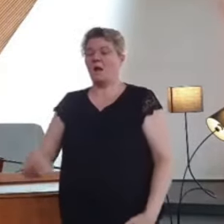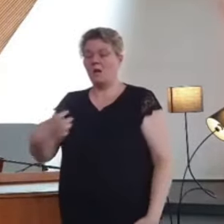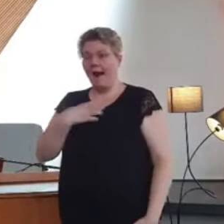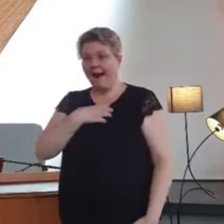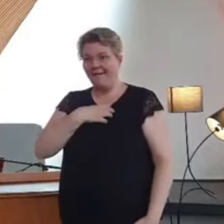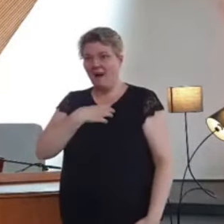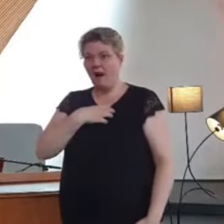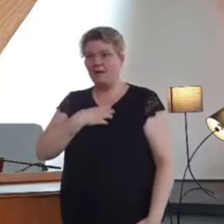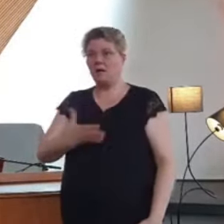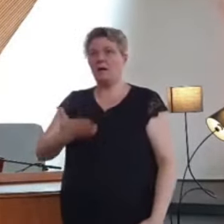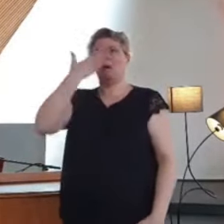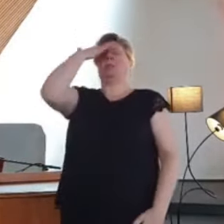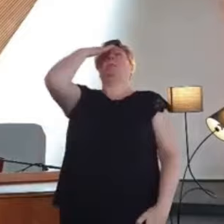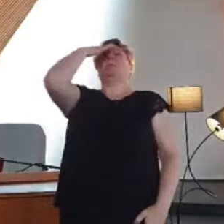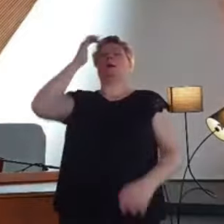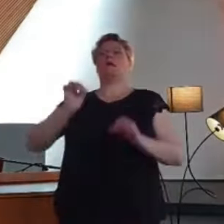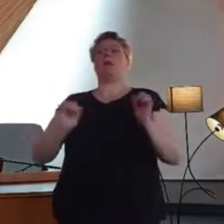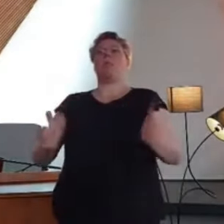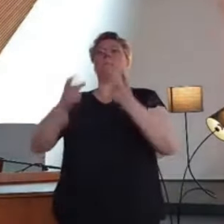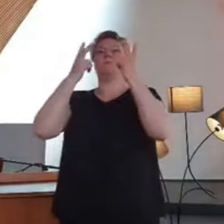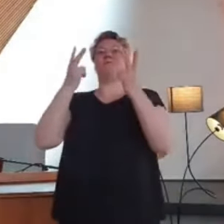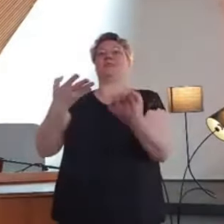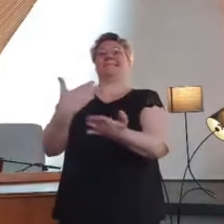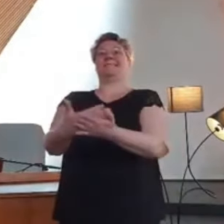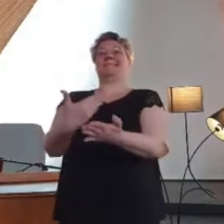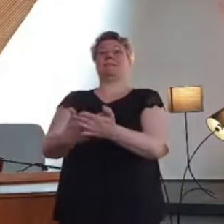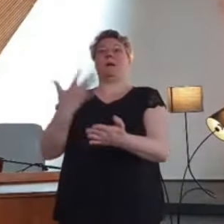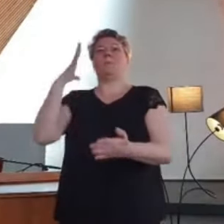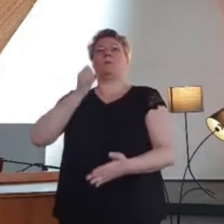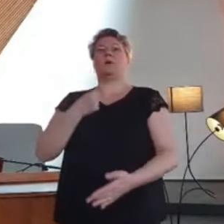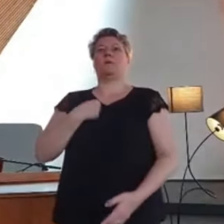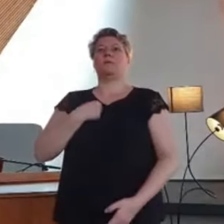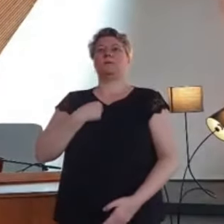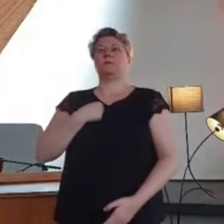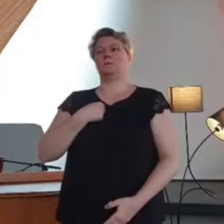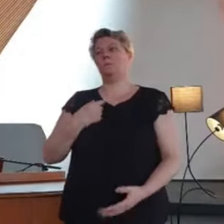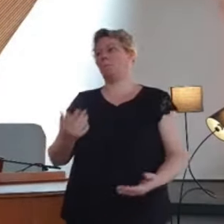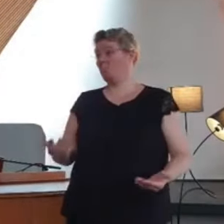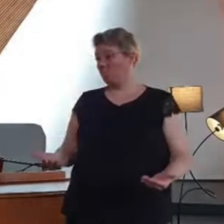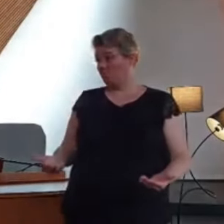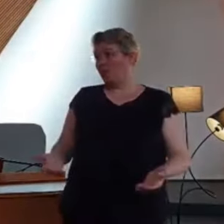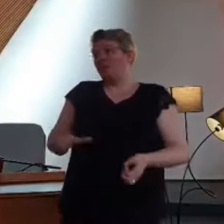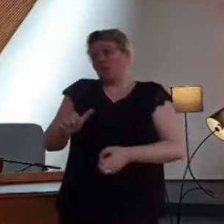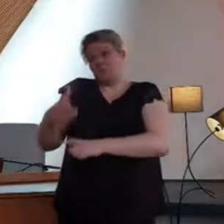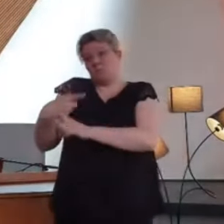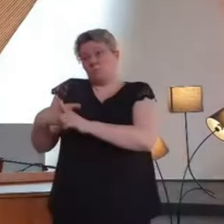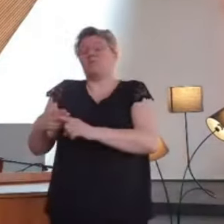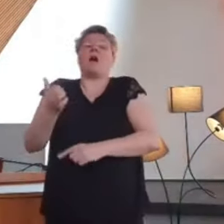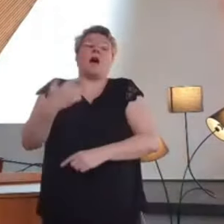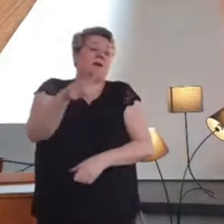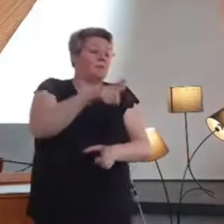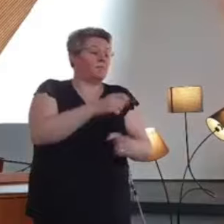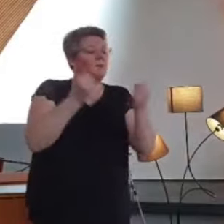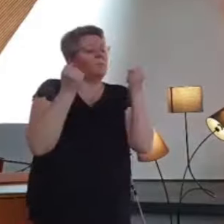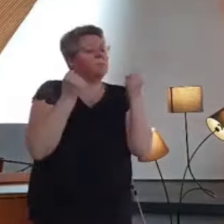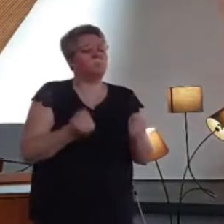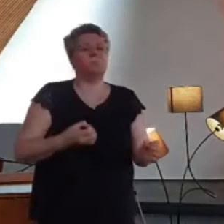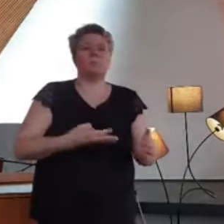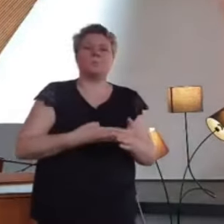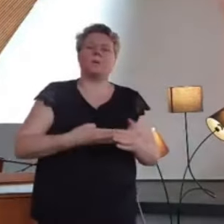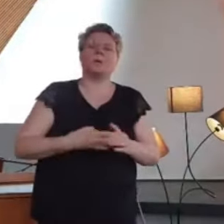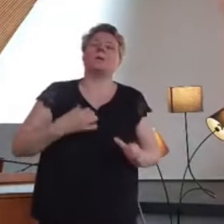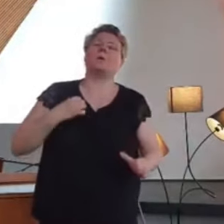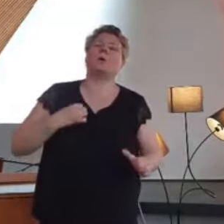erkannt, was mir im Leben wichtig ist. Aber ja, ich kenne auch Menschen, die sehr unter ihrer Krankheit oder Behinderung